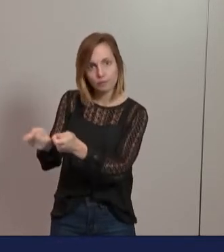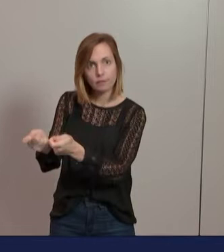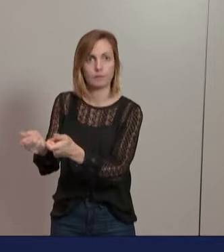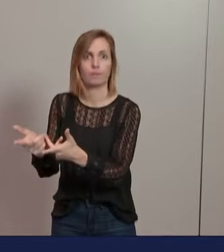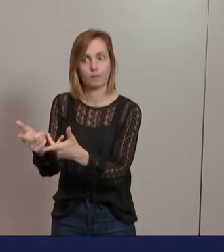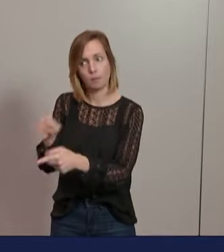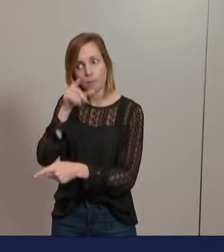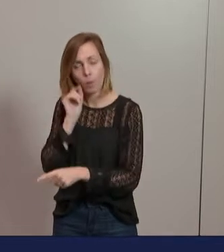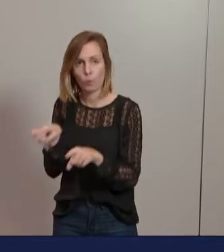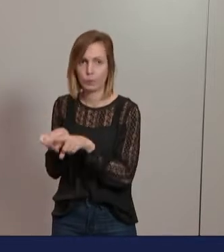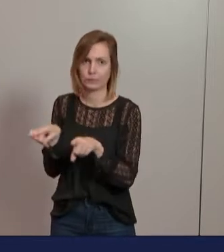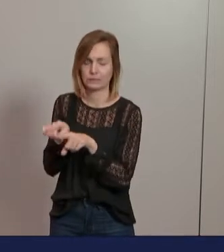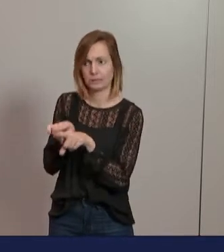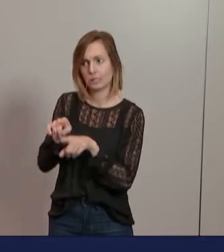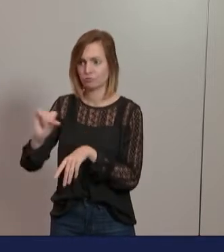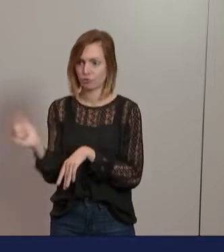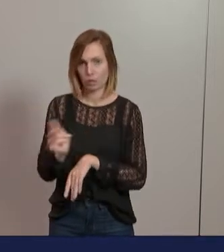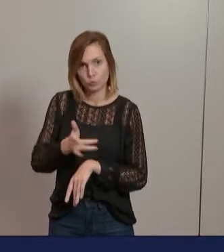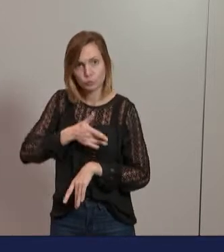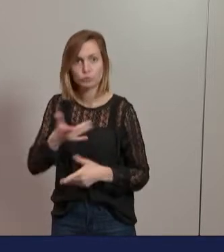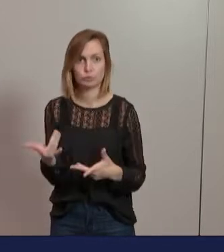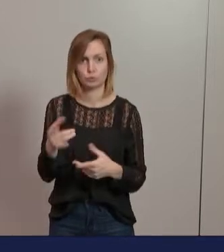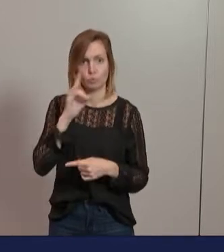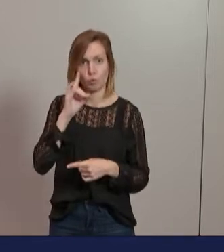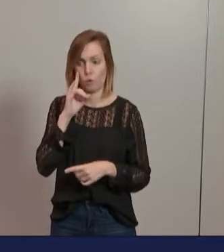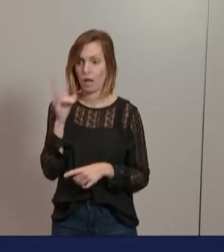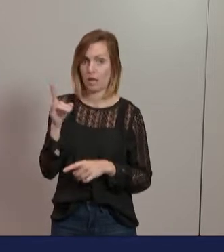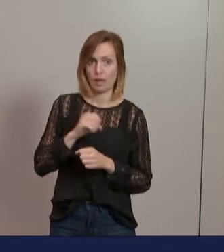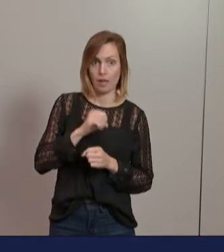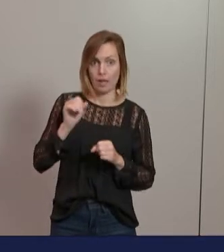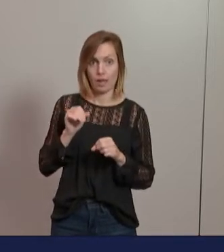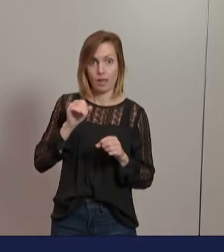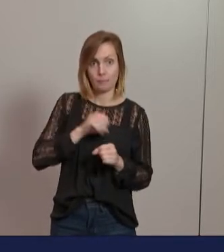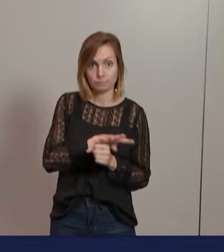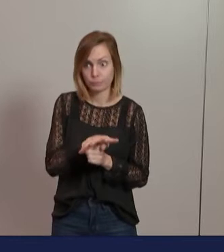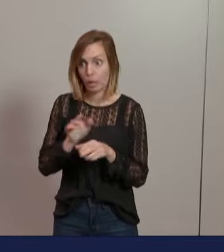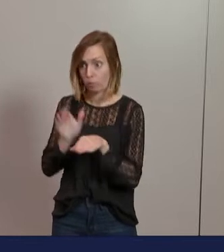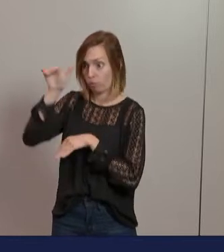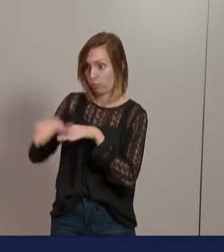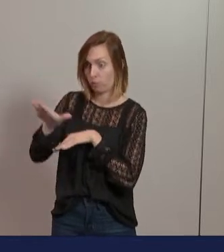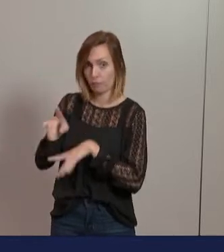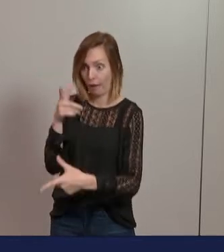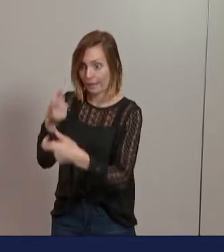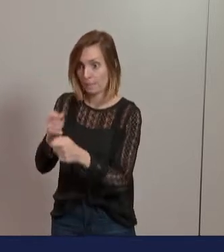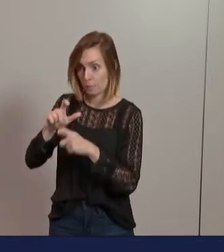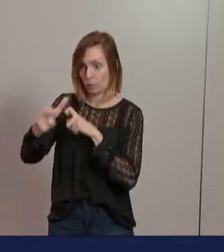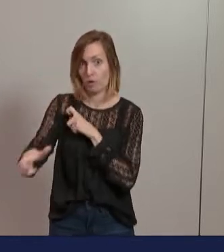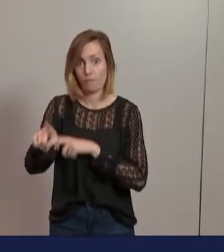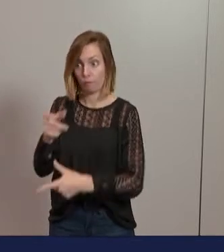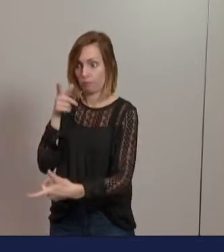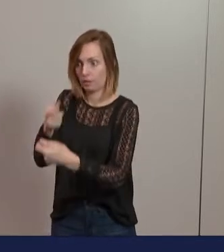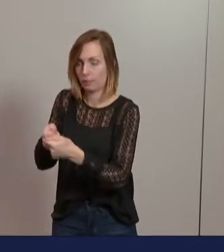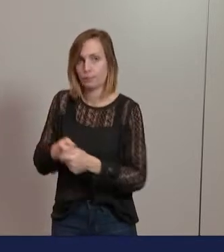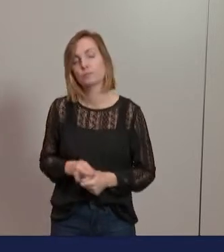éducatives, et les parents, qui doivent constamment s'adapter aux évolutions de l'épidémie et aux protocoles successifs. Ce